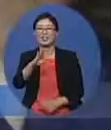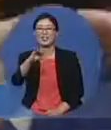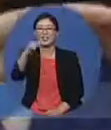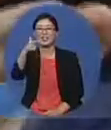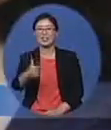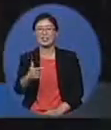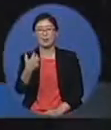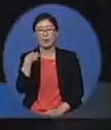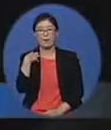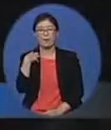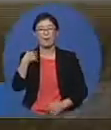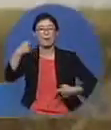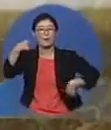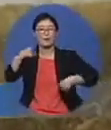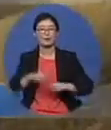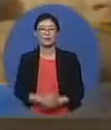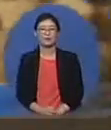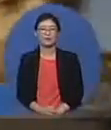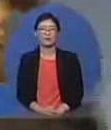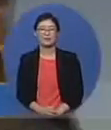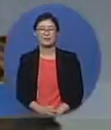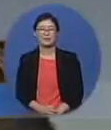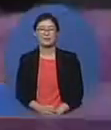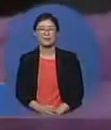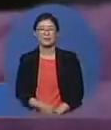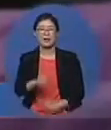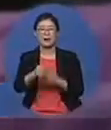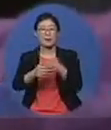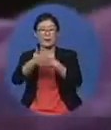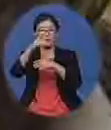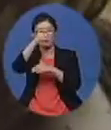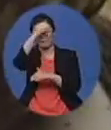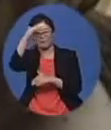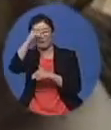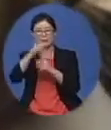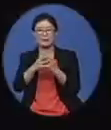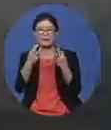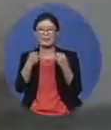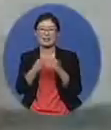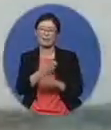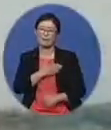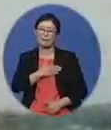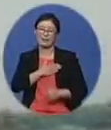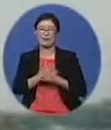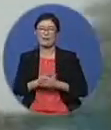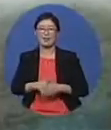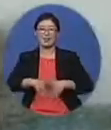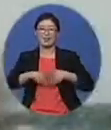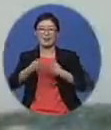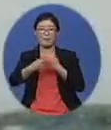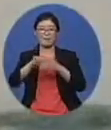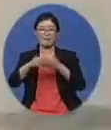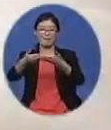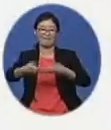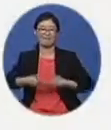맡았는데요. 아름다운 영상미와 서정적인 음악으로 따스한 힐링을 선사합니다.